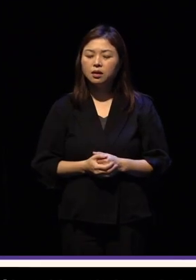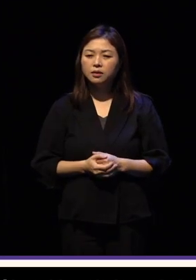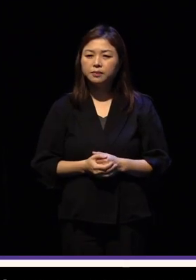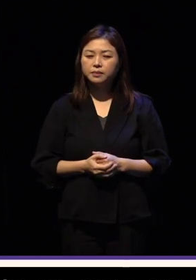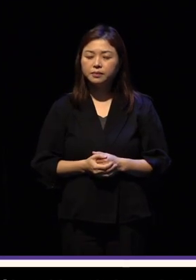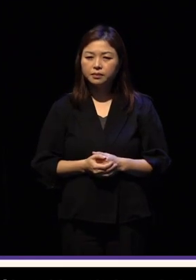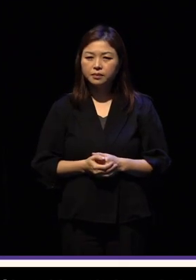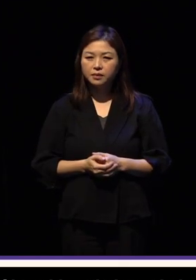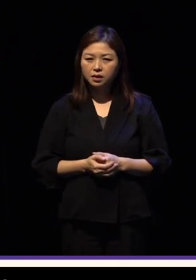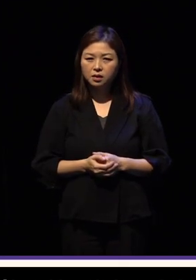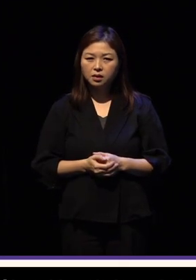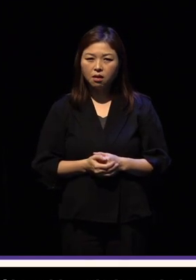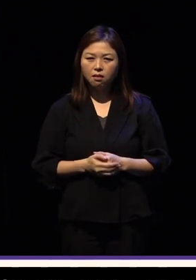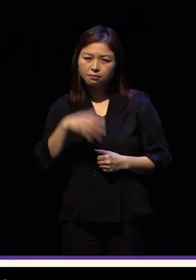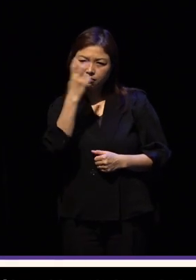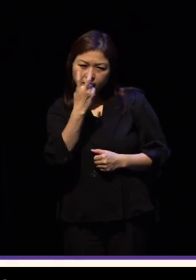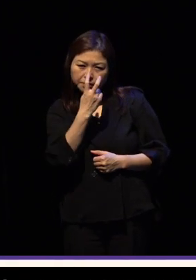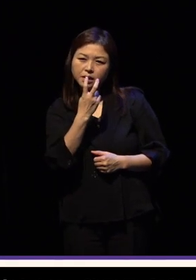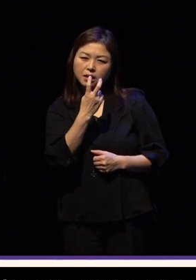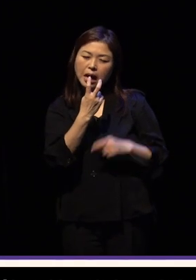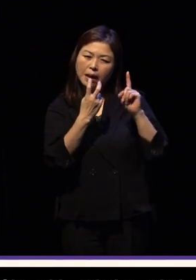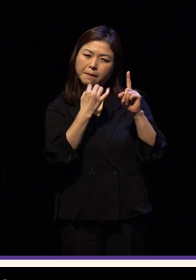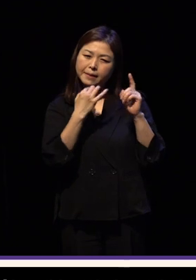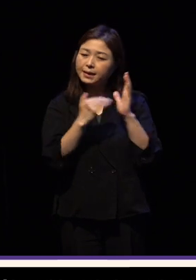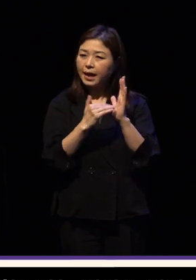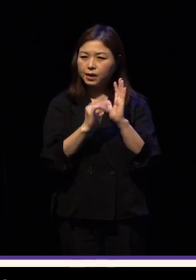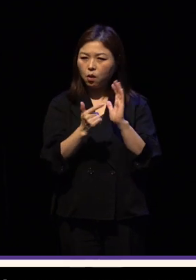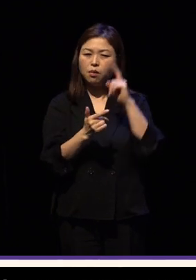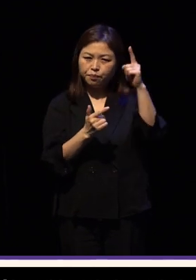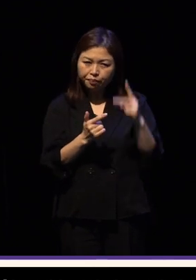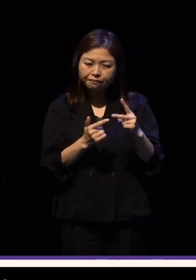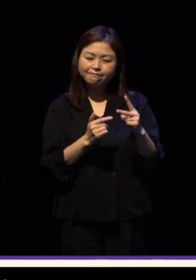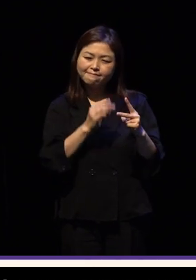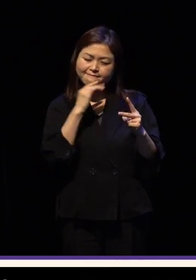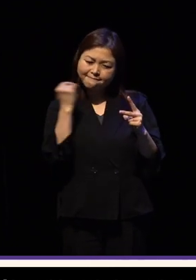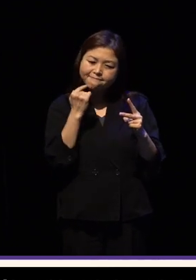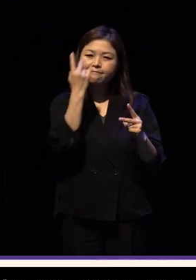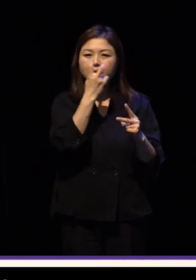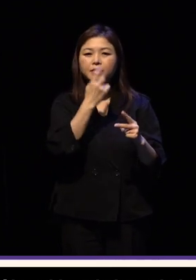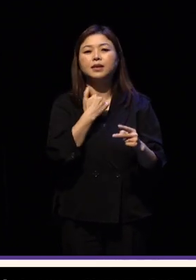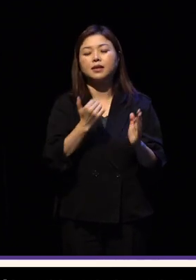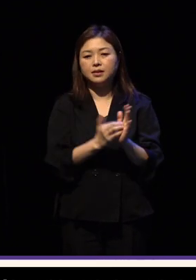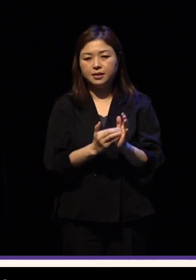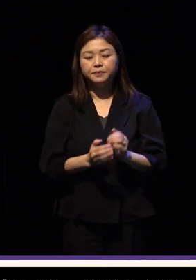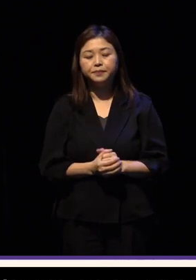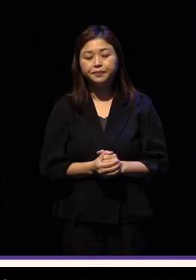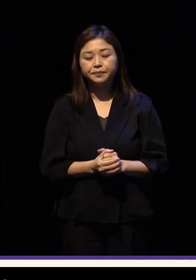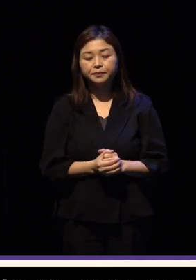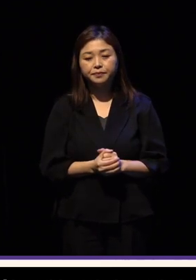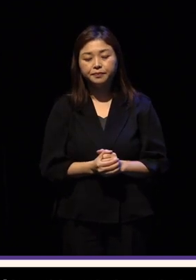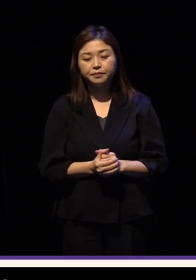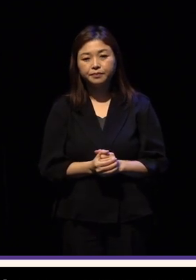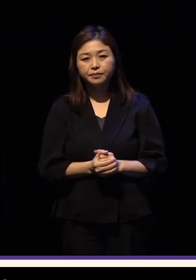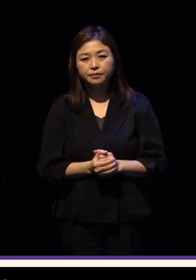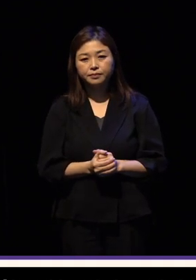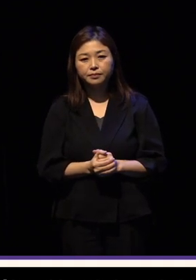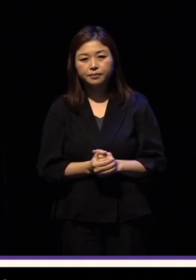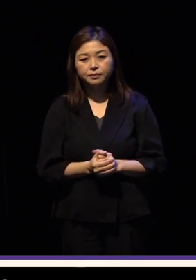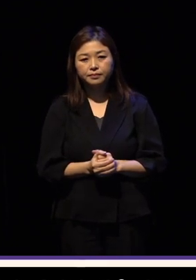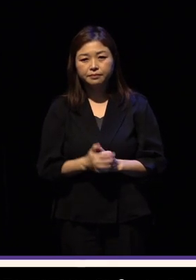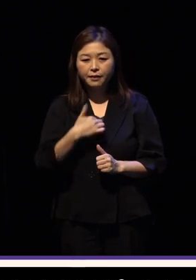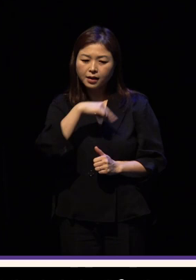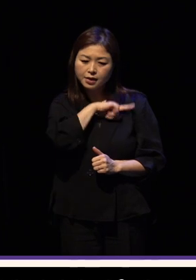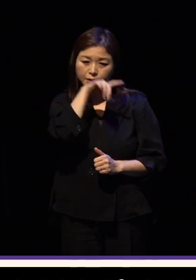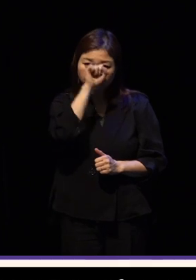이러한 과정을 겪을 수밖에 없었다 하는 말씀을 드립니다. 따라서 어떤 방식도 저는 최선의